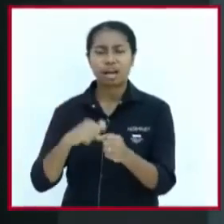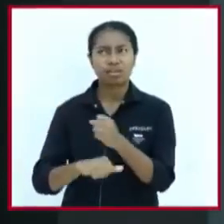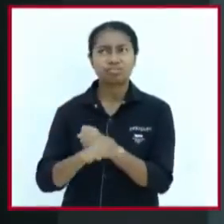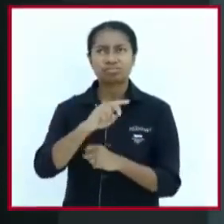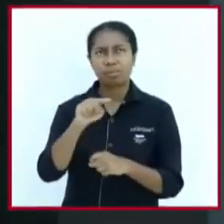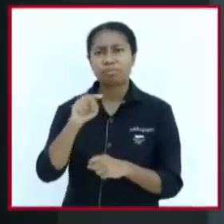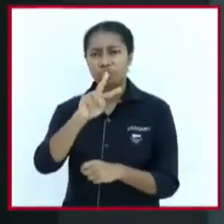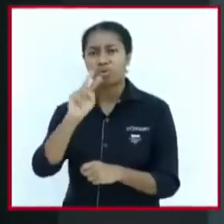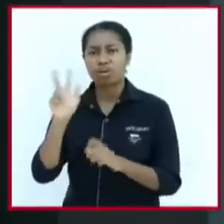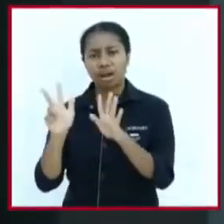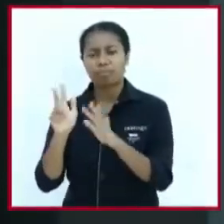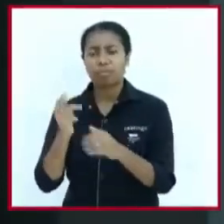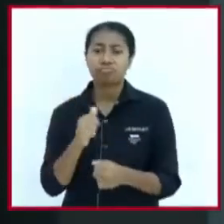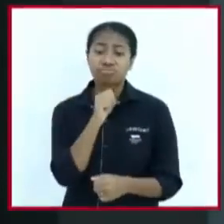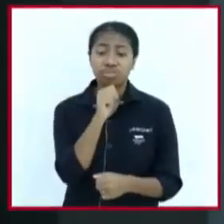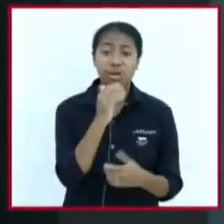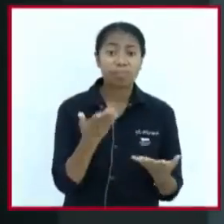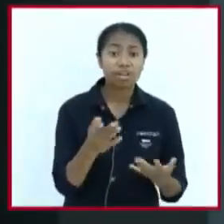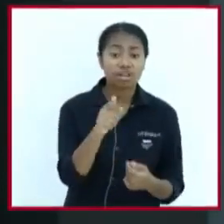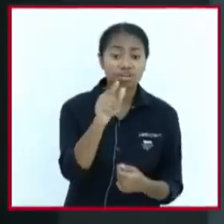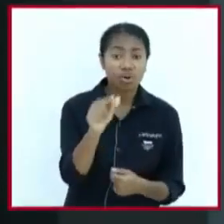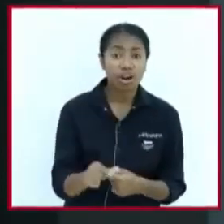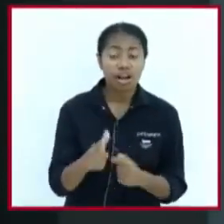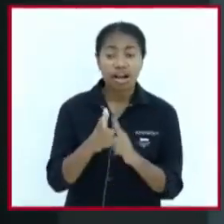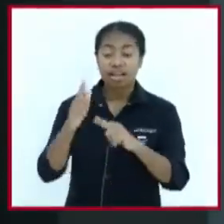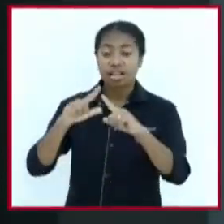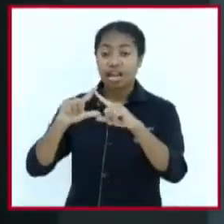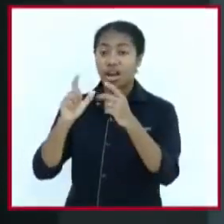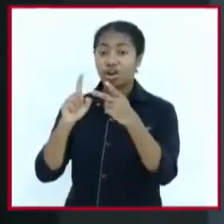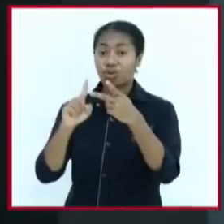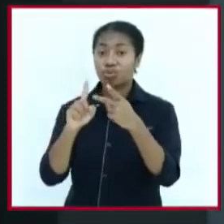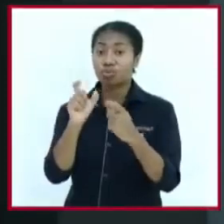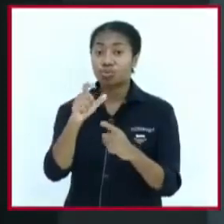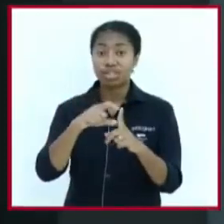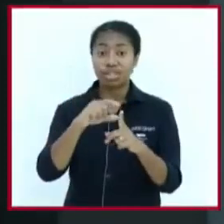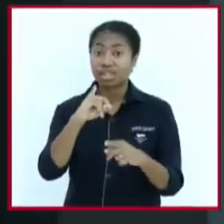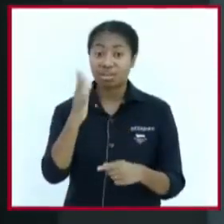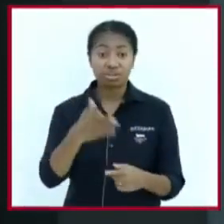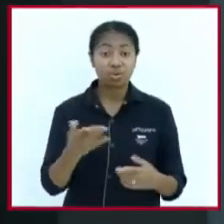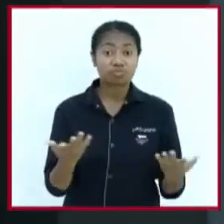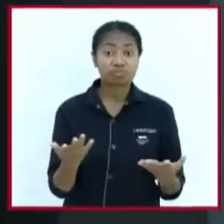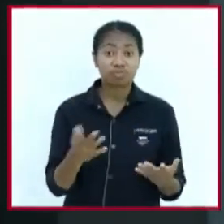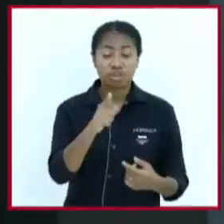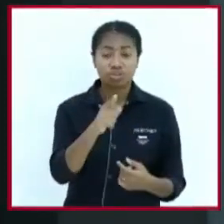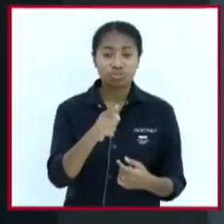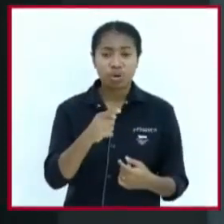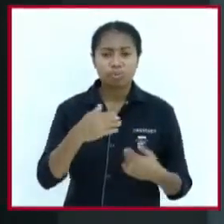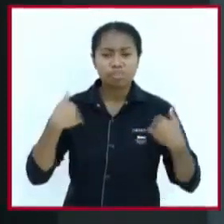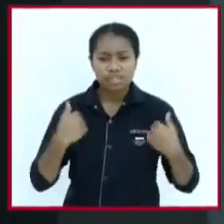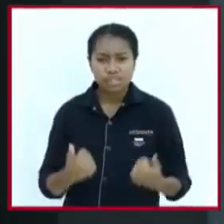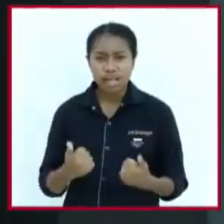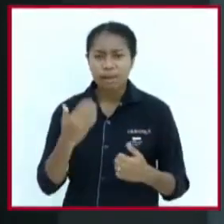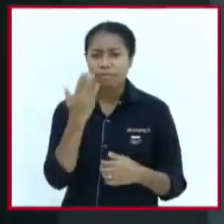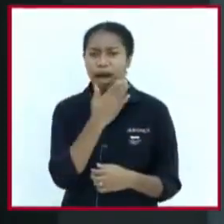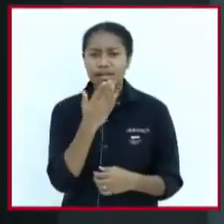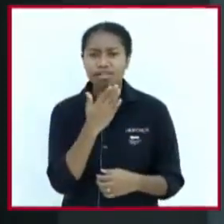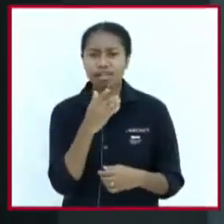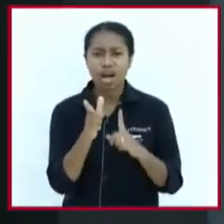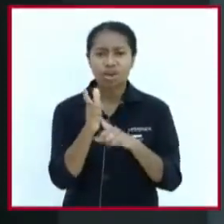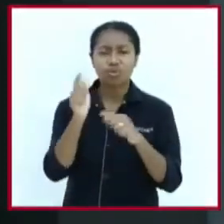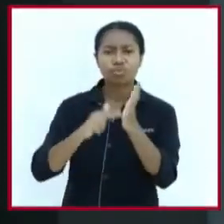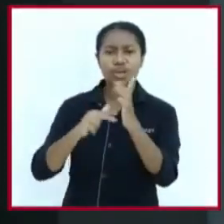dia dia orang Yahudi mungkin dari kalangan Imam tapi dia juga menguasai bahasa Yunani kelas tinggi